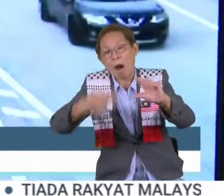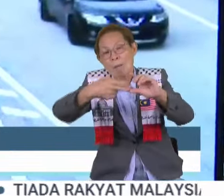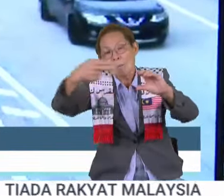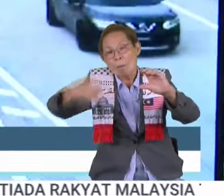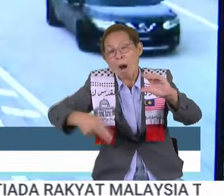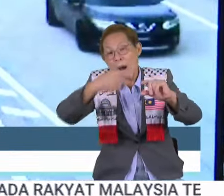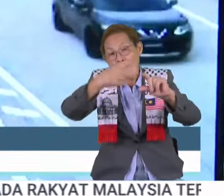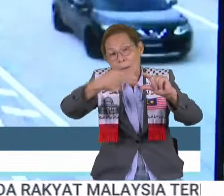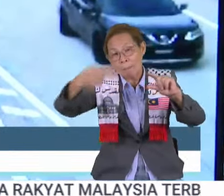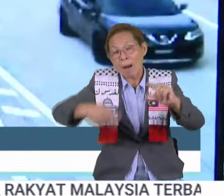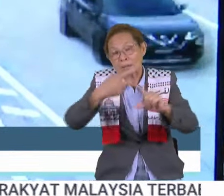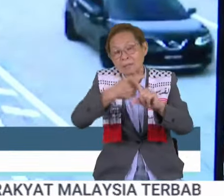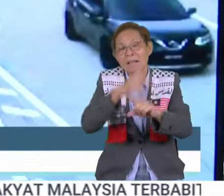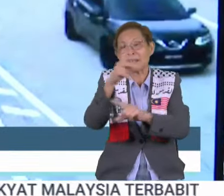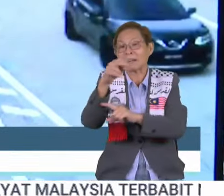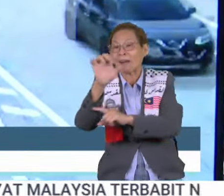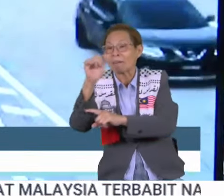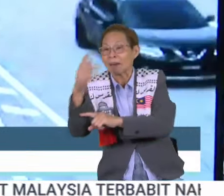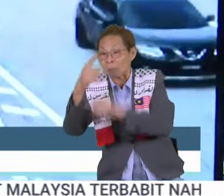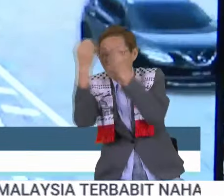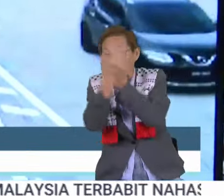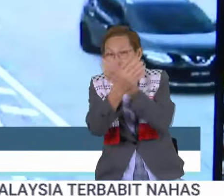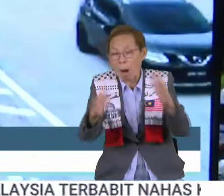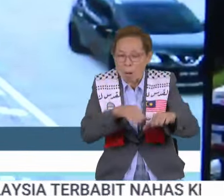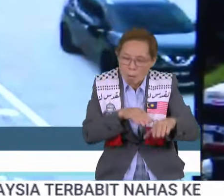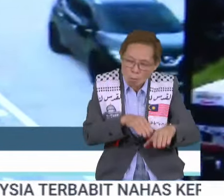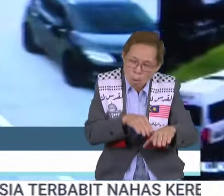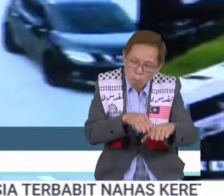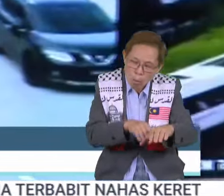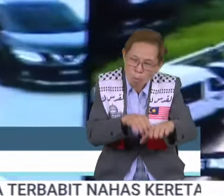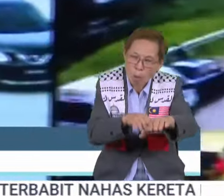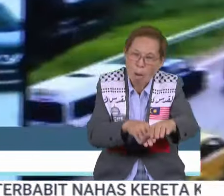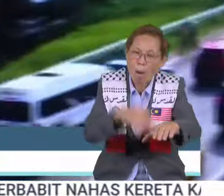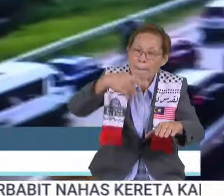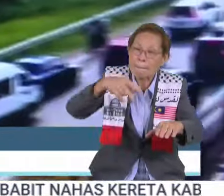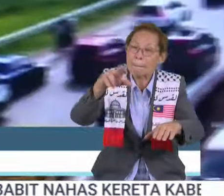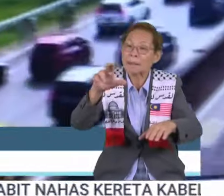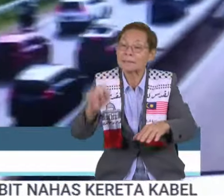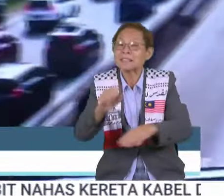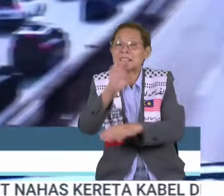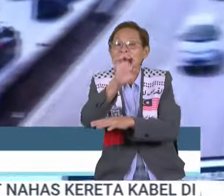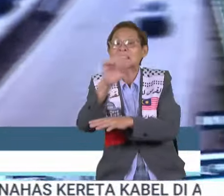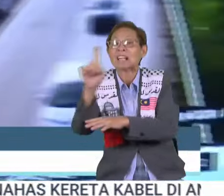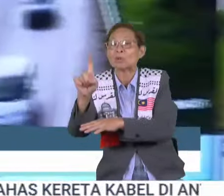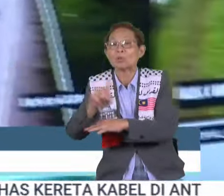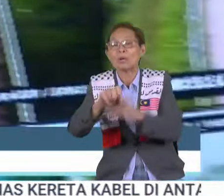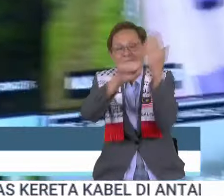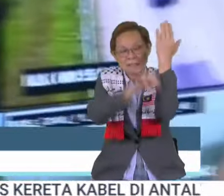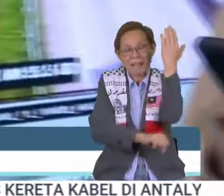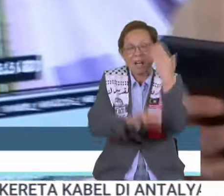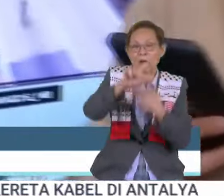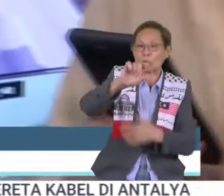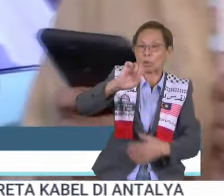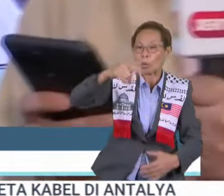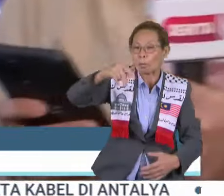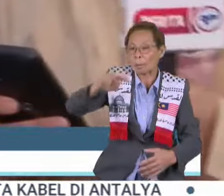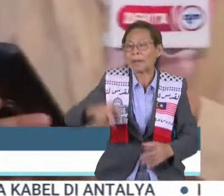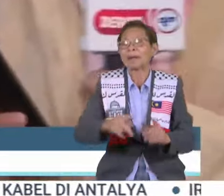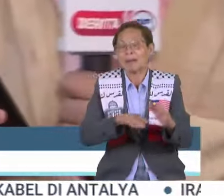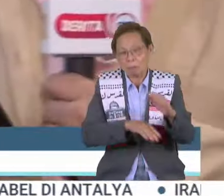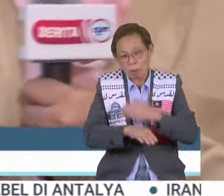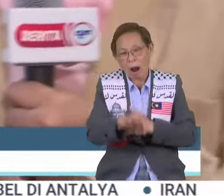Karak. Dan sedikit perkongsian, kenderaan bergerak perlahan di Plus E1 arah selatan di Gopeng ke Arena